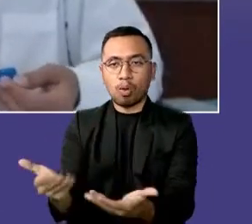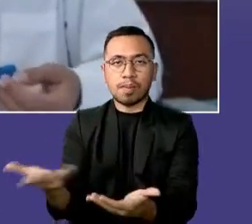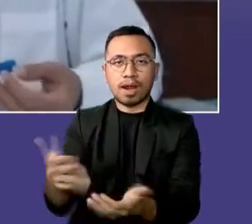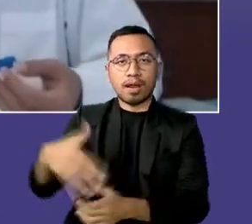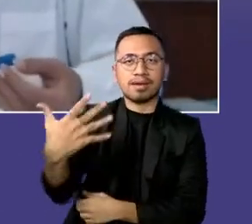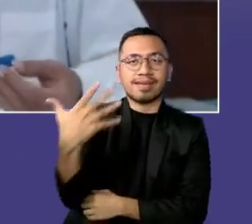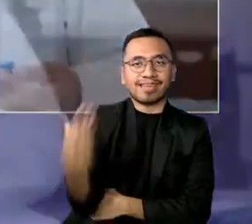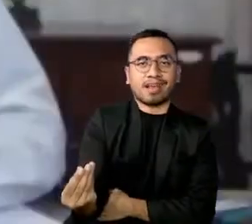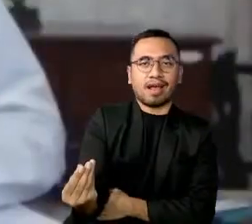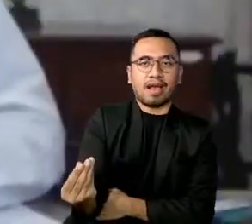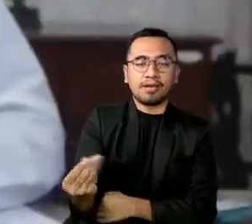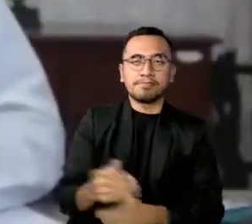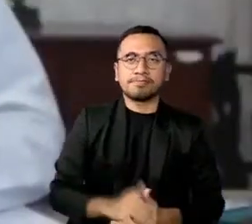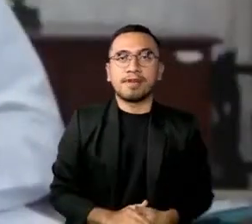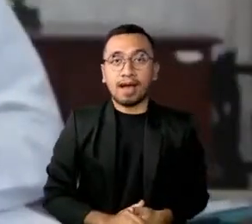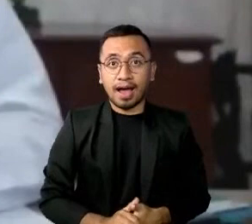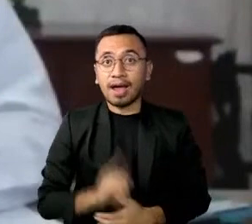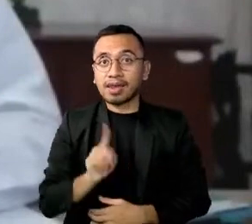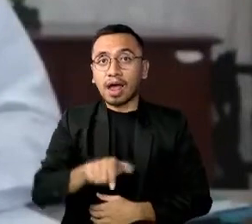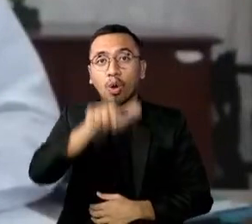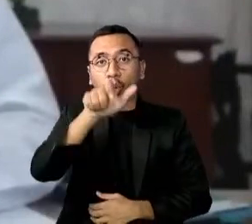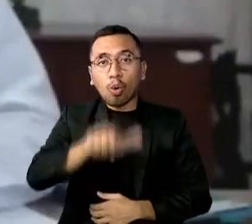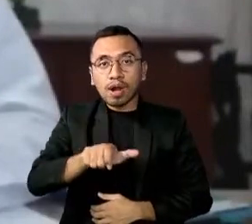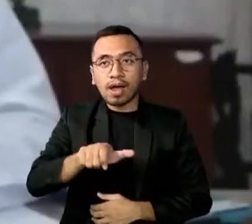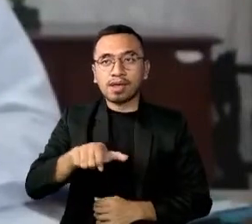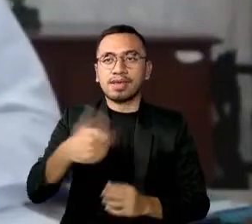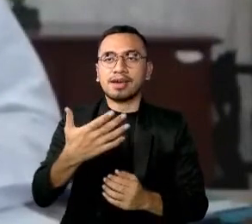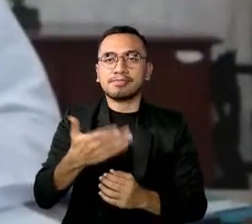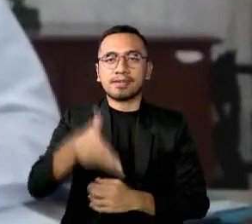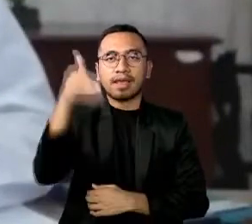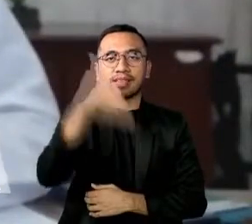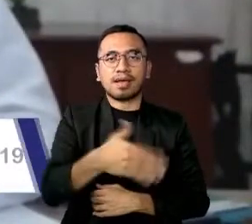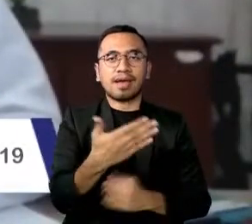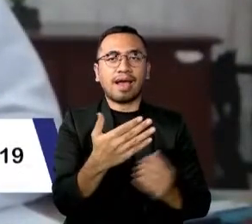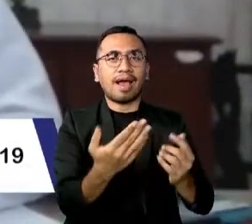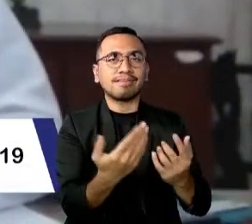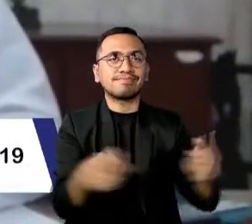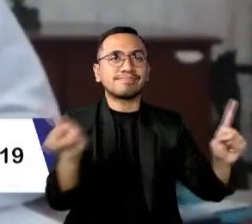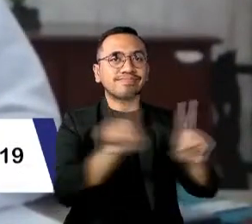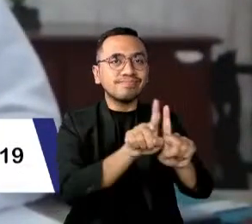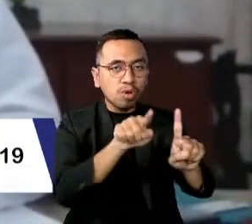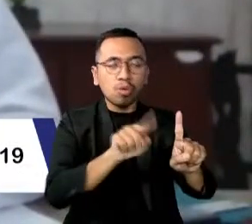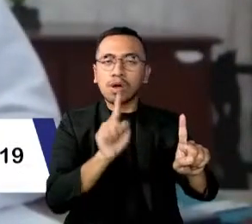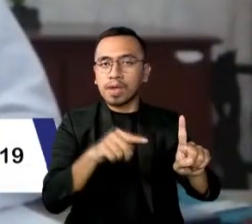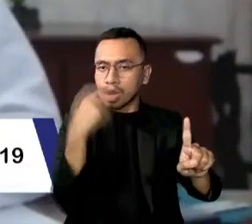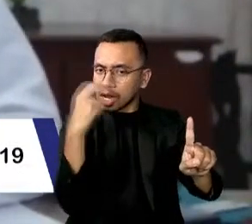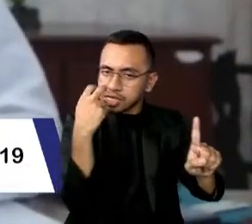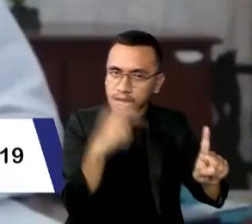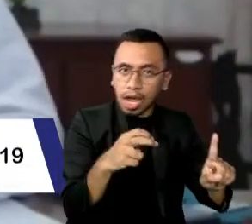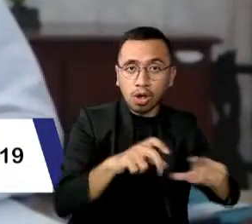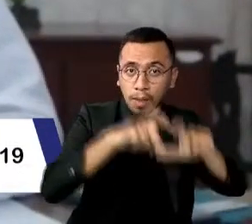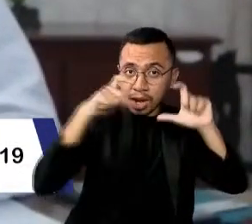jadi setiap kita razia masker yang sudah kita nggak boleh masuk naik